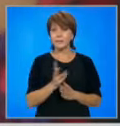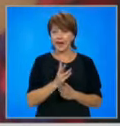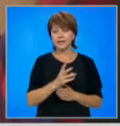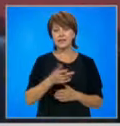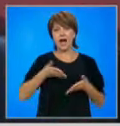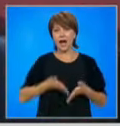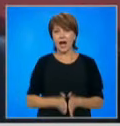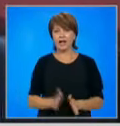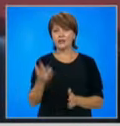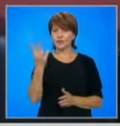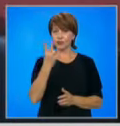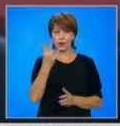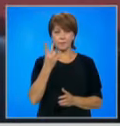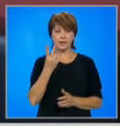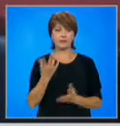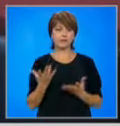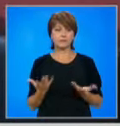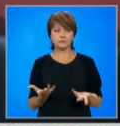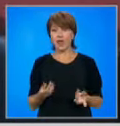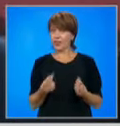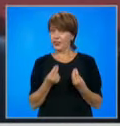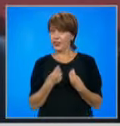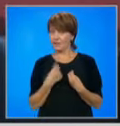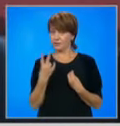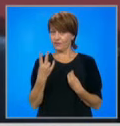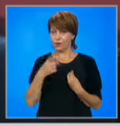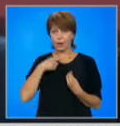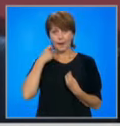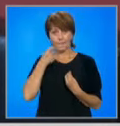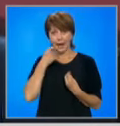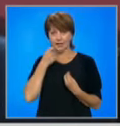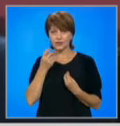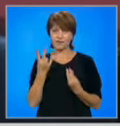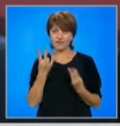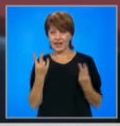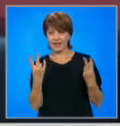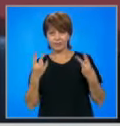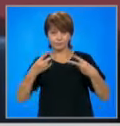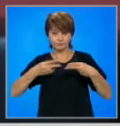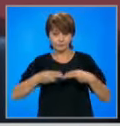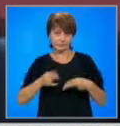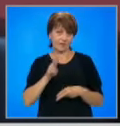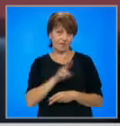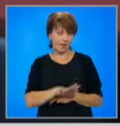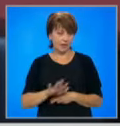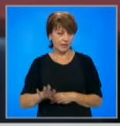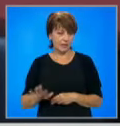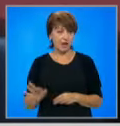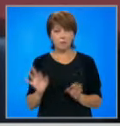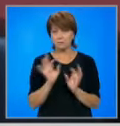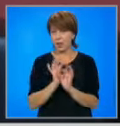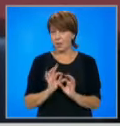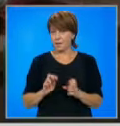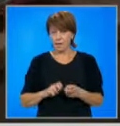втори път. Няма проблеми, отпускаме се второто майчинство, двете се застъпват, защото са две дечица, няма